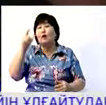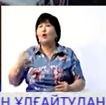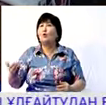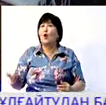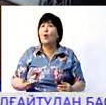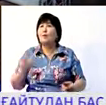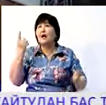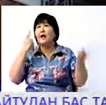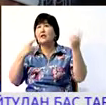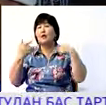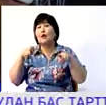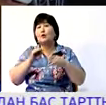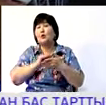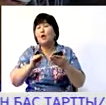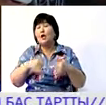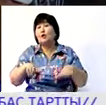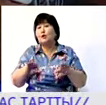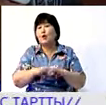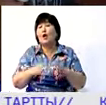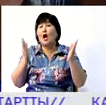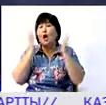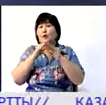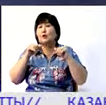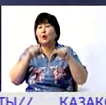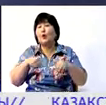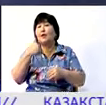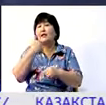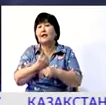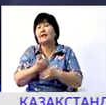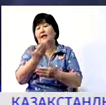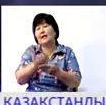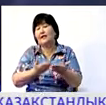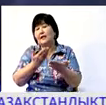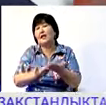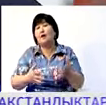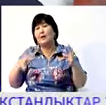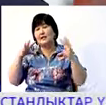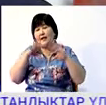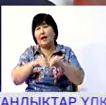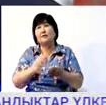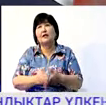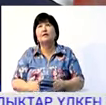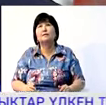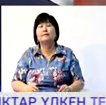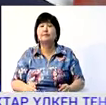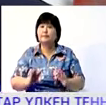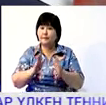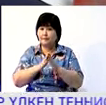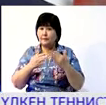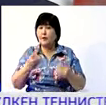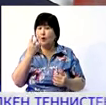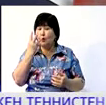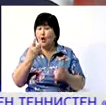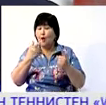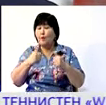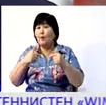мен шығармашылығы туралы жазылған. Сонымен қатар мұсылмандық құқық негіздерінің лингвистикалық мәселелері қамтылған. Кітап негізгі үш бөлімнен